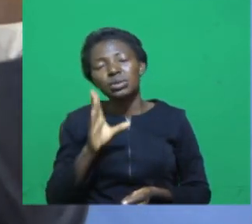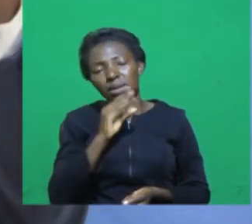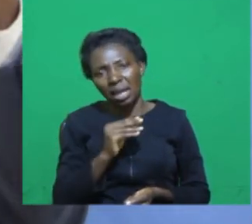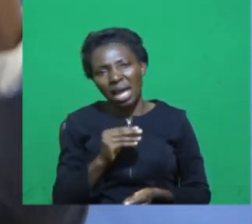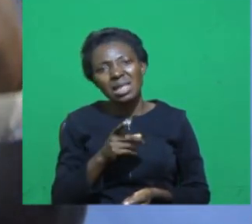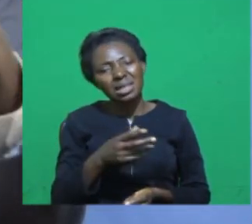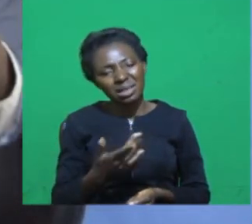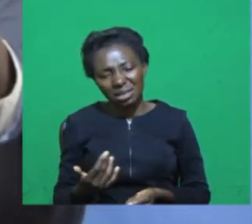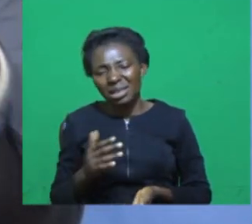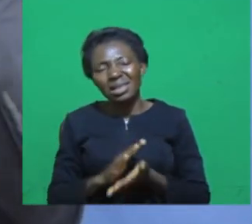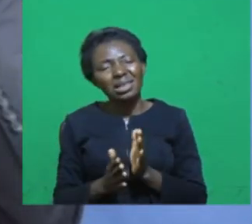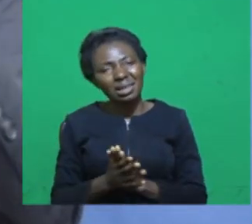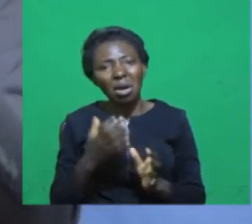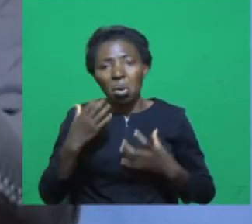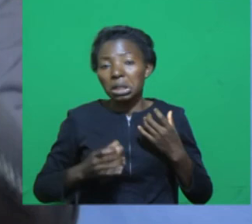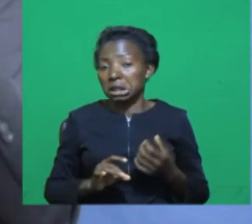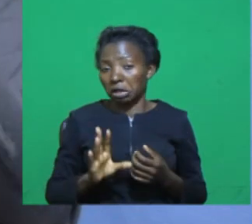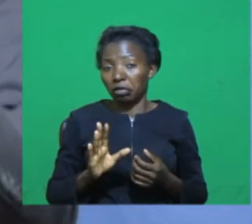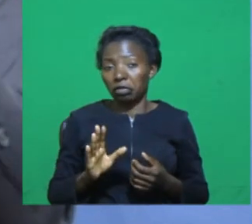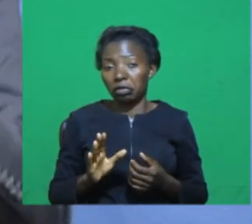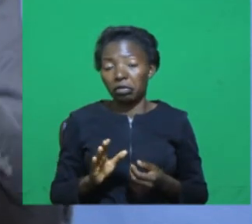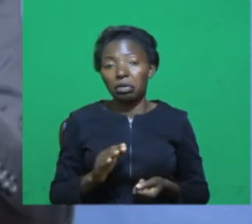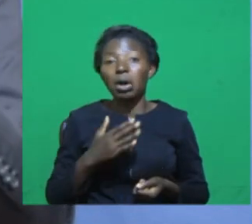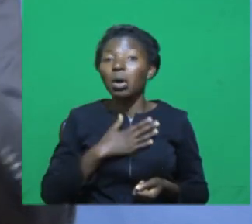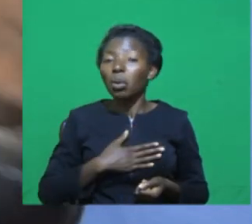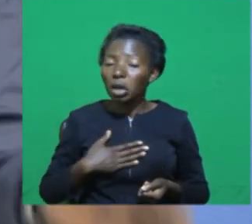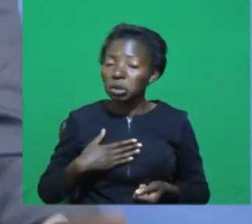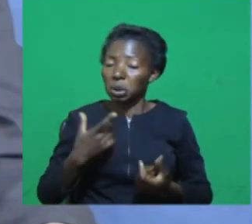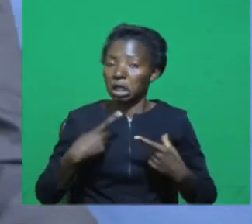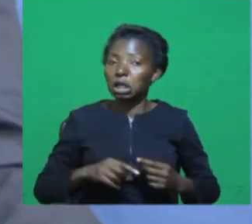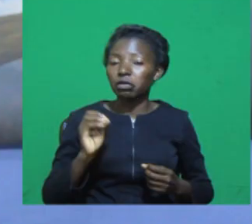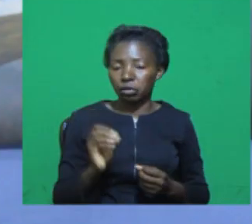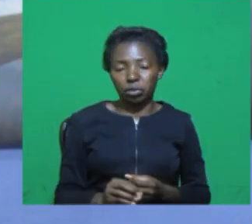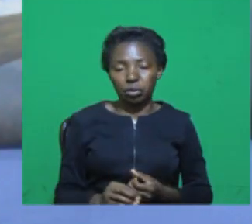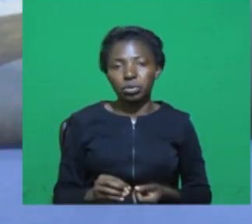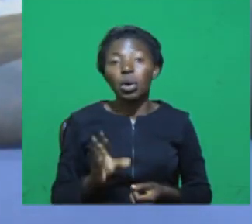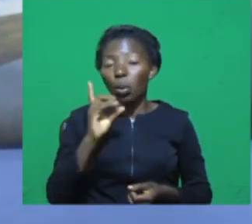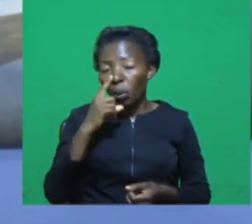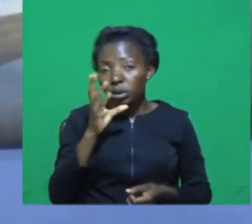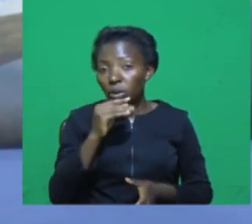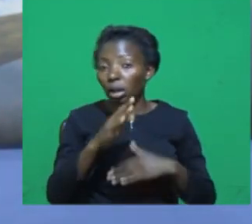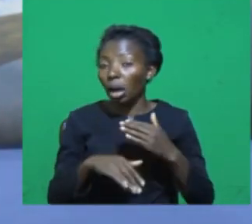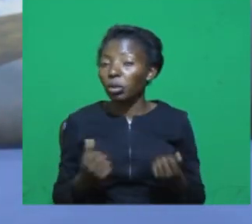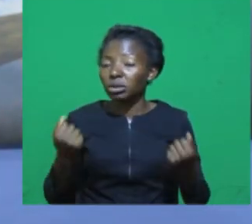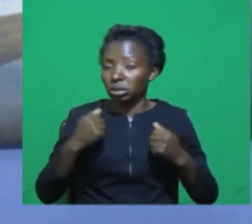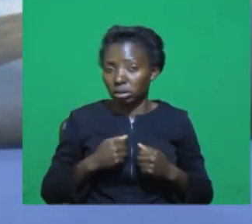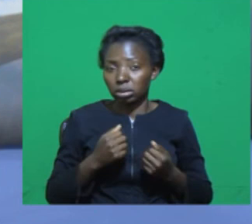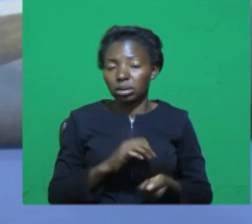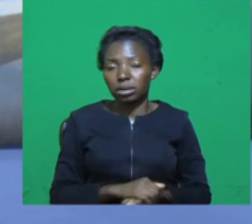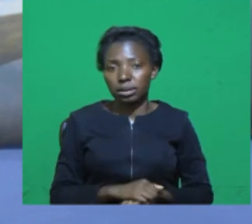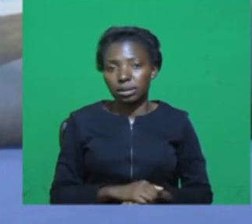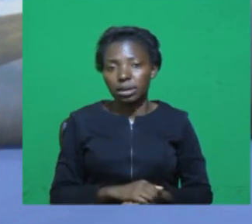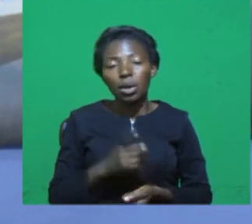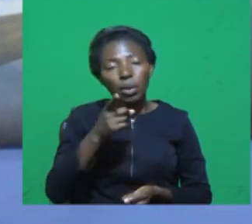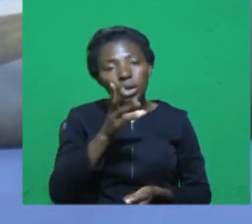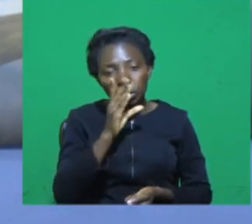izvi ina handingazvinetsa hangu nazvo, toda kugara ndiri pakati nepakati. Handiti? Papa zvishongo ipapo pastor ndoda kuti tifambe nechidzidzo chedu. But